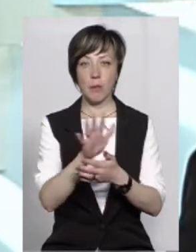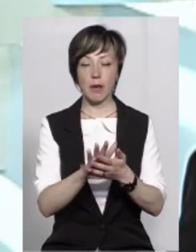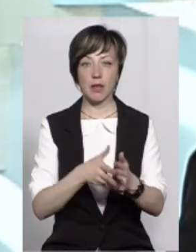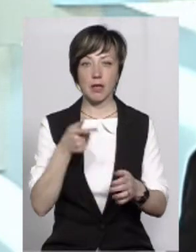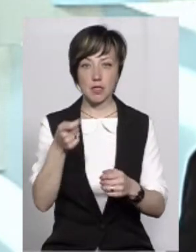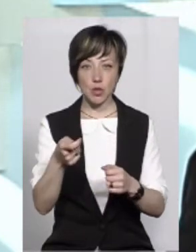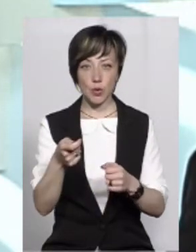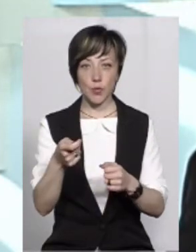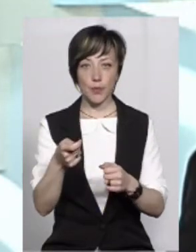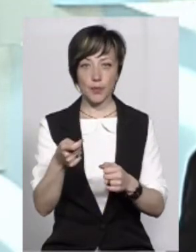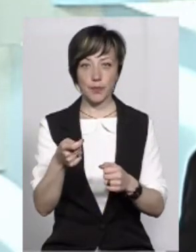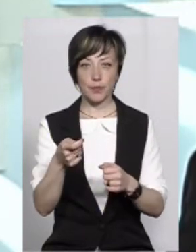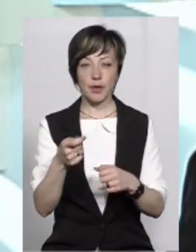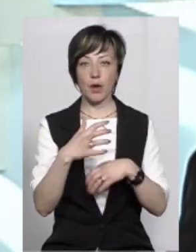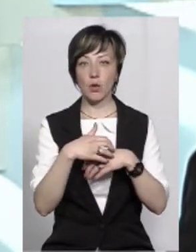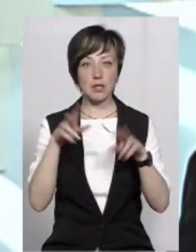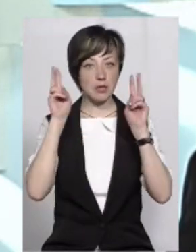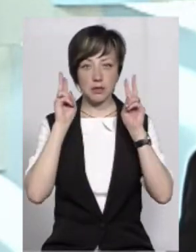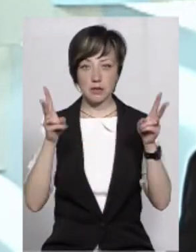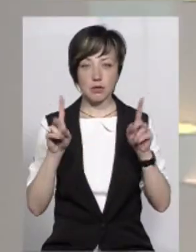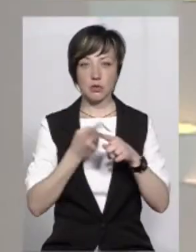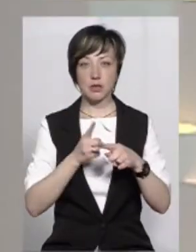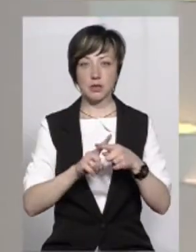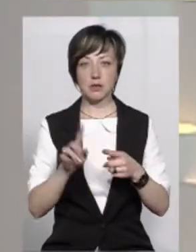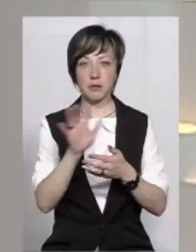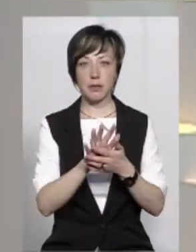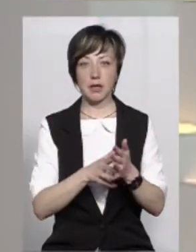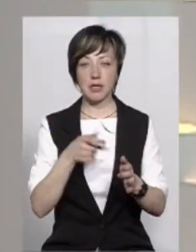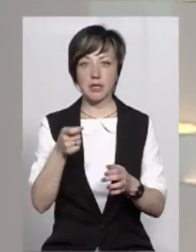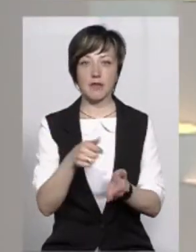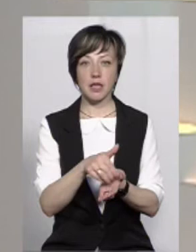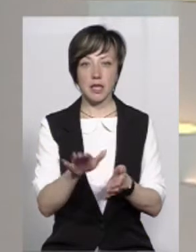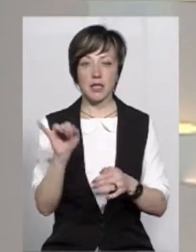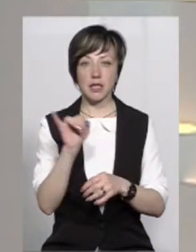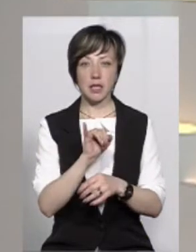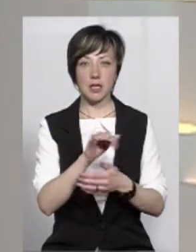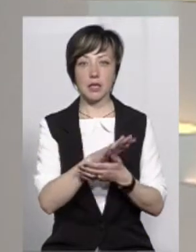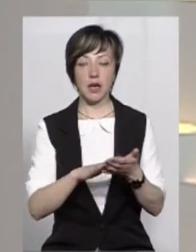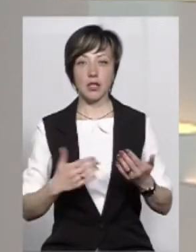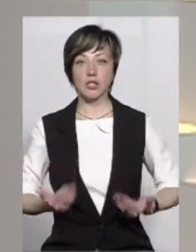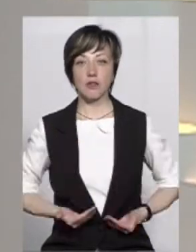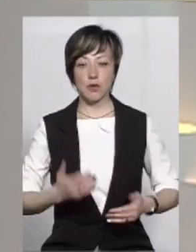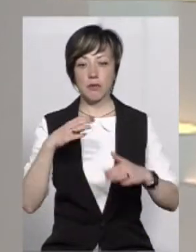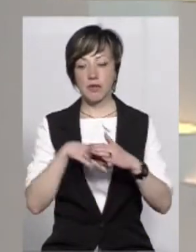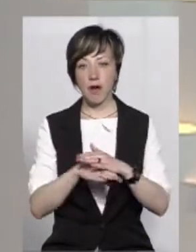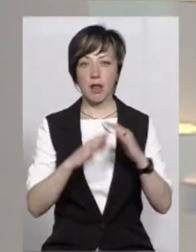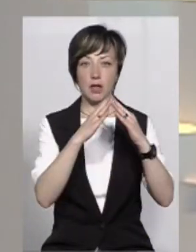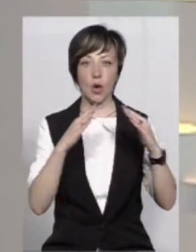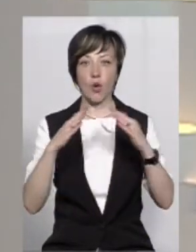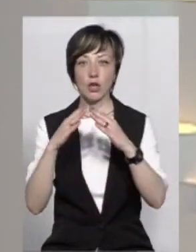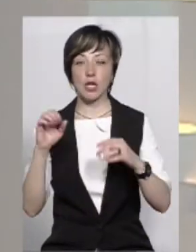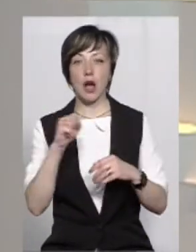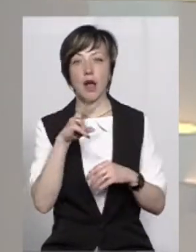петицію. Коти не знають, що ця петиція відхилена, і собі далі живуть у підвалах, на